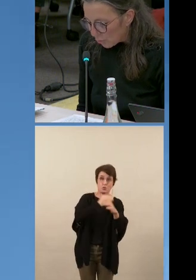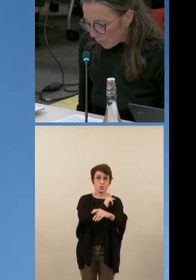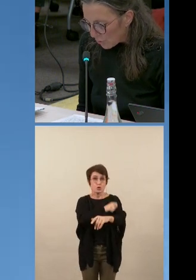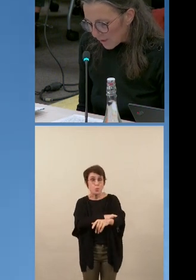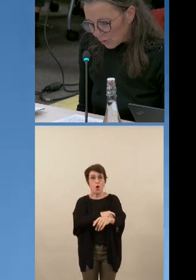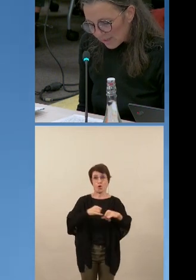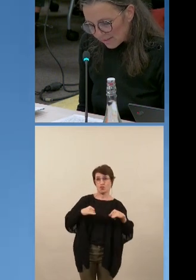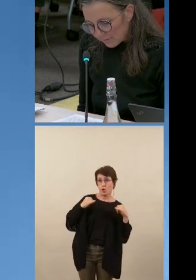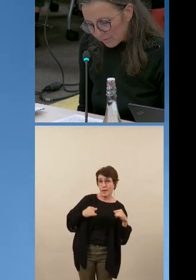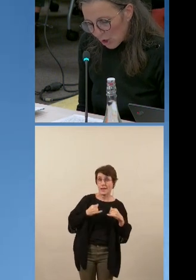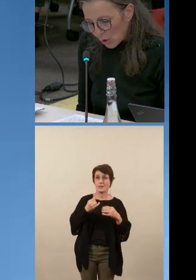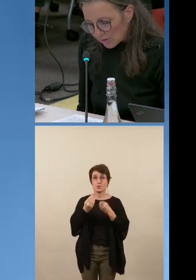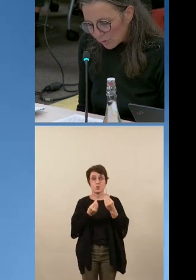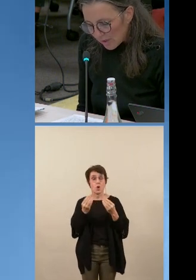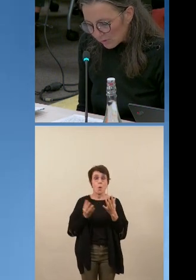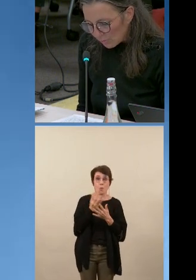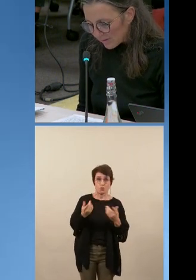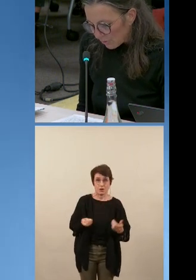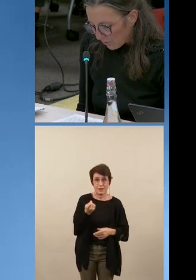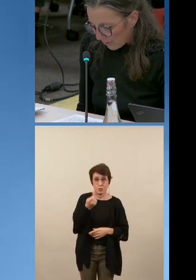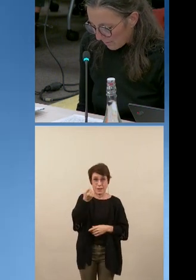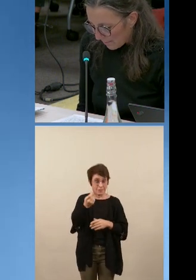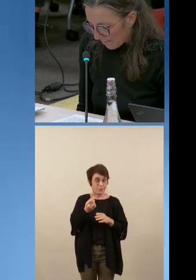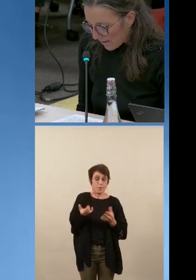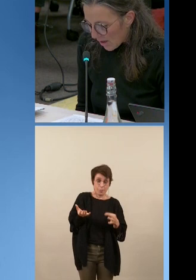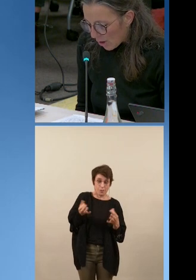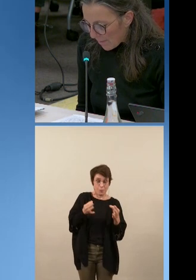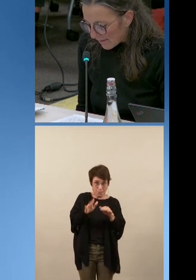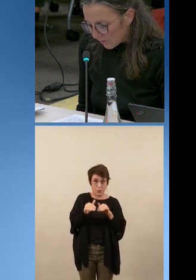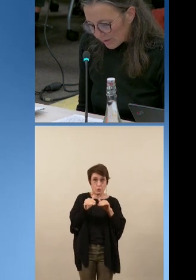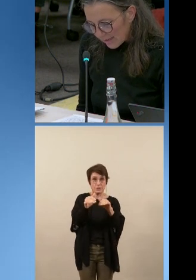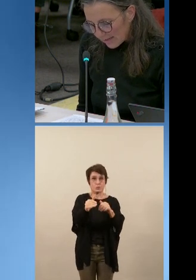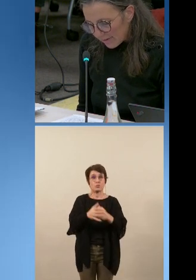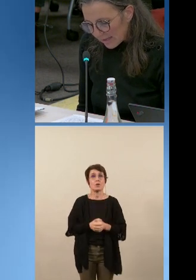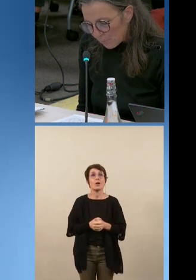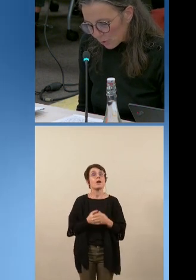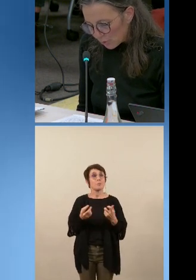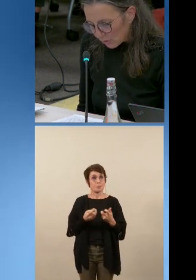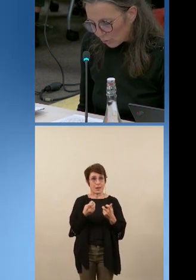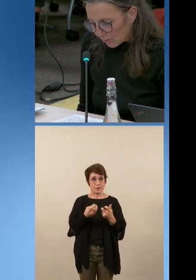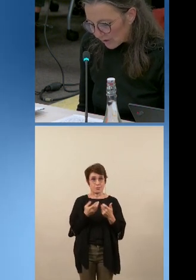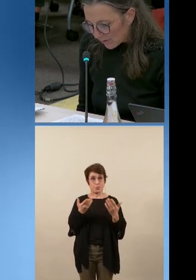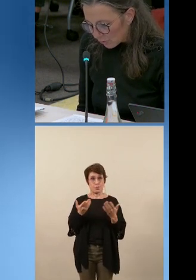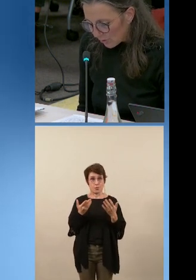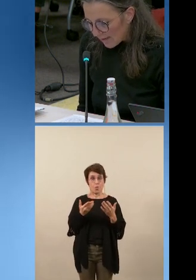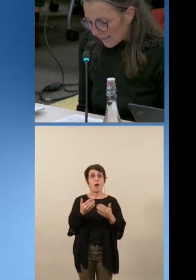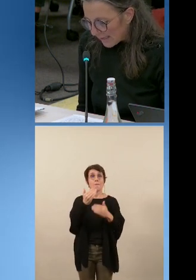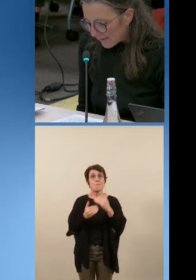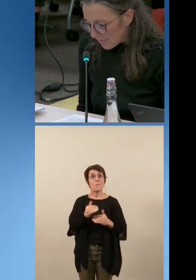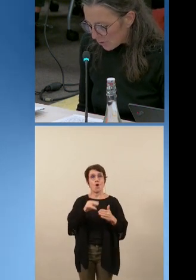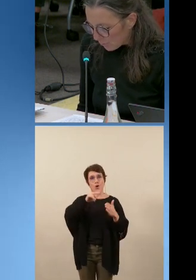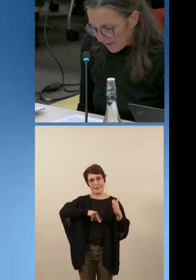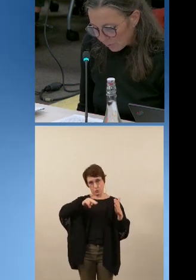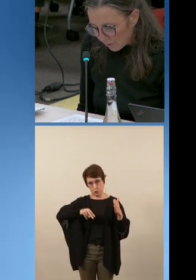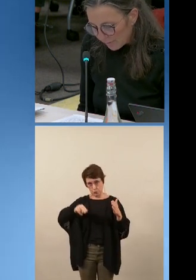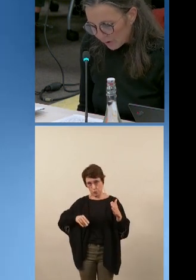ainsi que le projet éducatif continue à être mise en œuvre en particulier à travers la poursuite du plan lecture et la